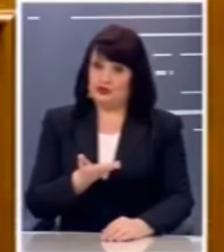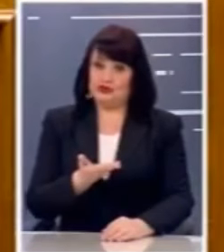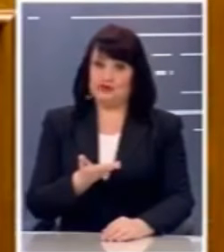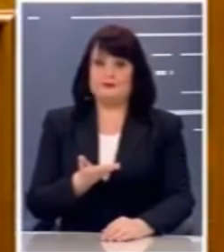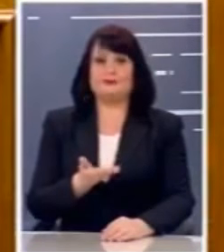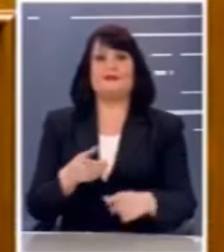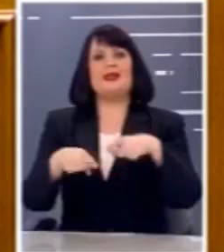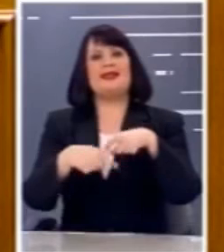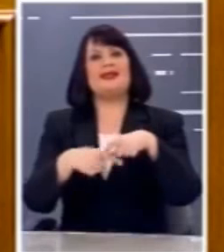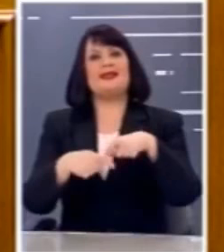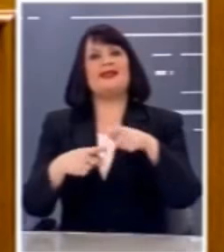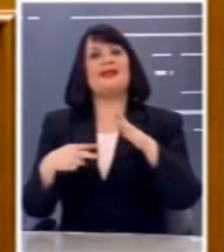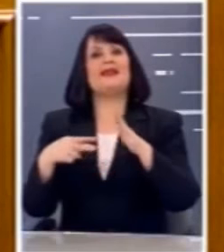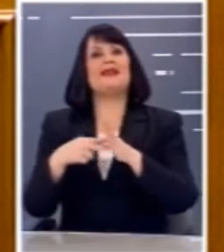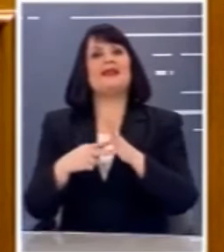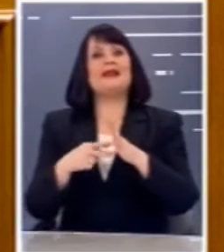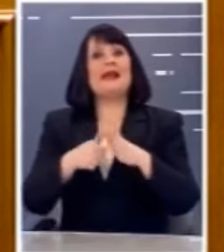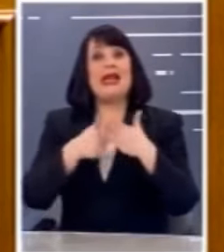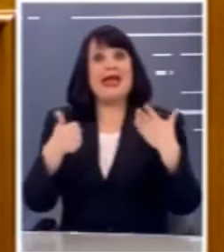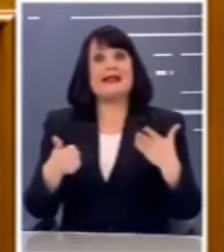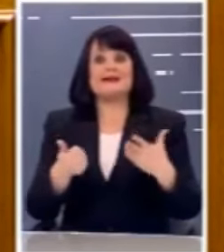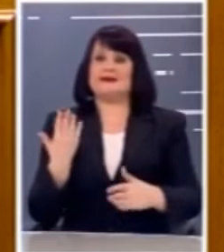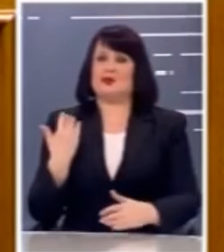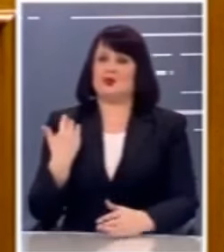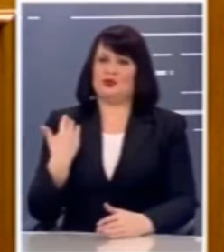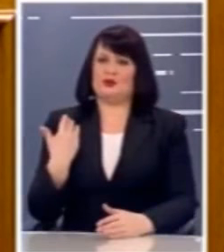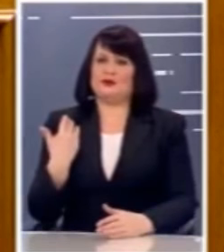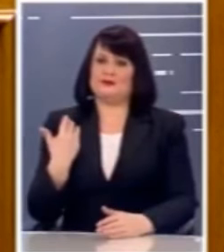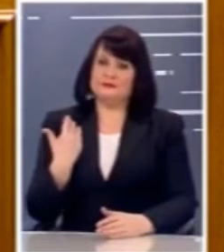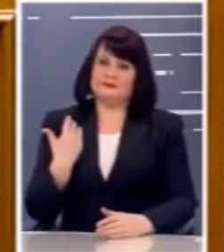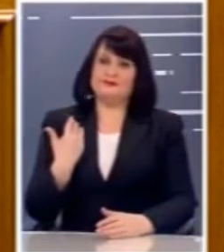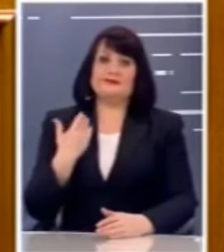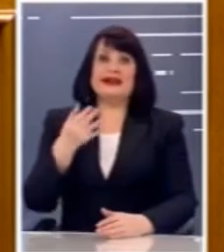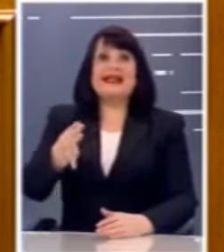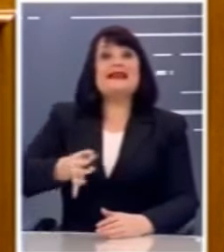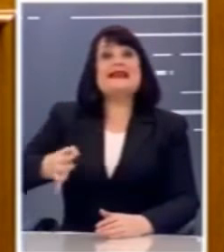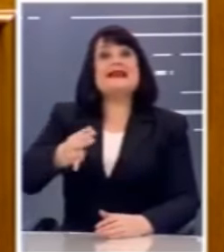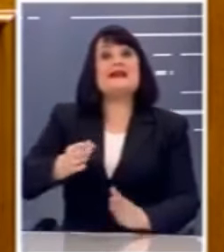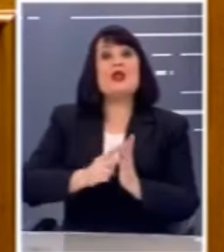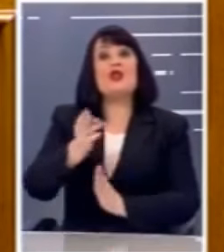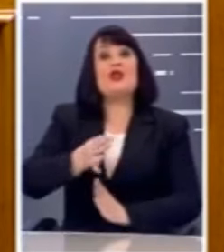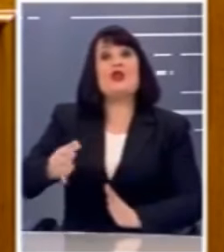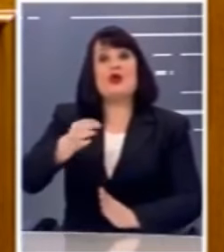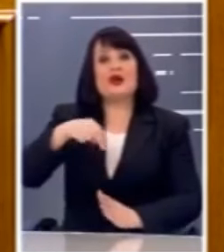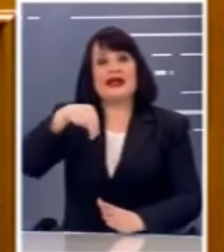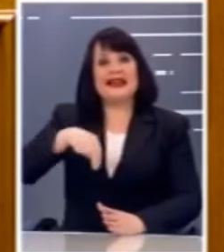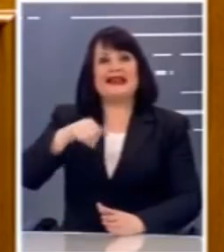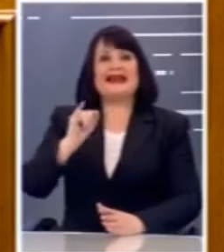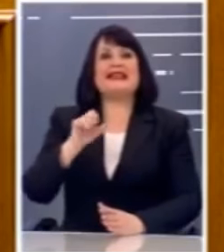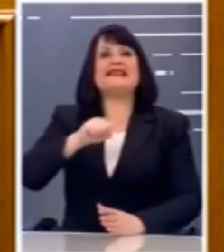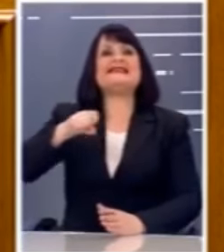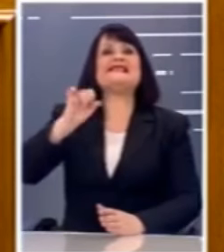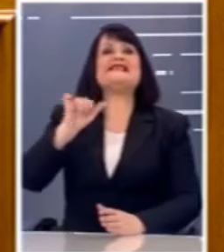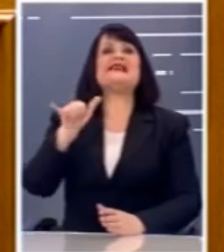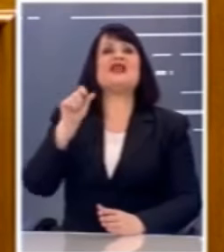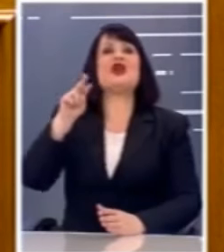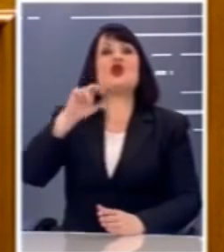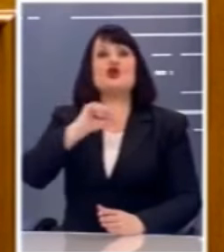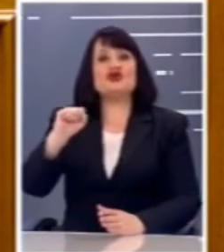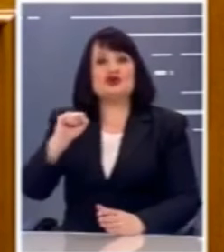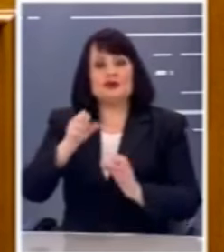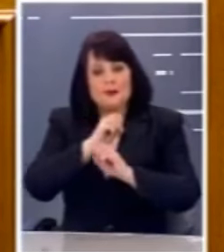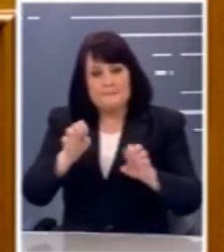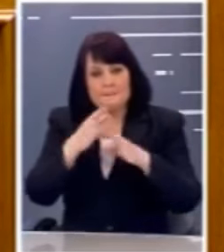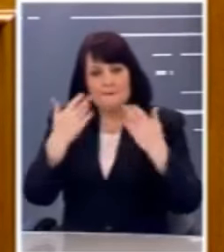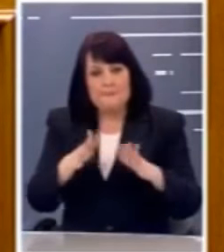το Δεκέμβριο του 2016, από ένα νησί της Δωδεκανήσου, την Ίσυρο, ανακοίνωσε ένα ολοκληρωμένο